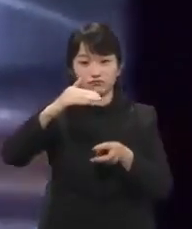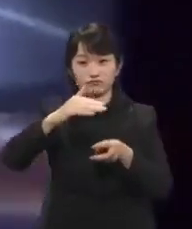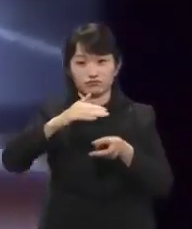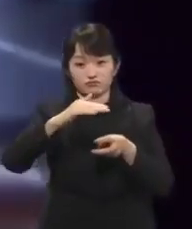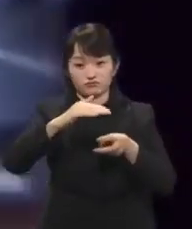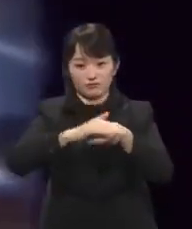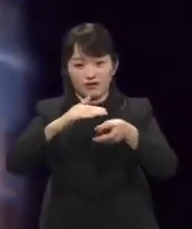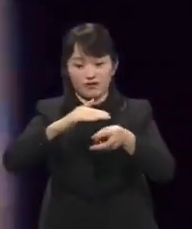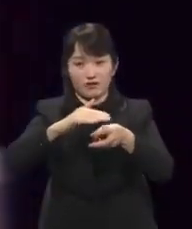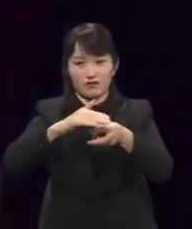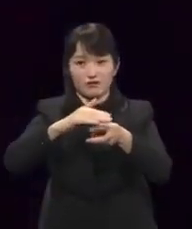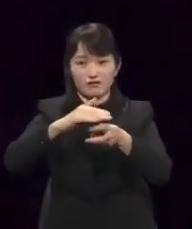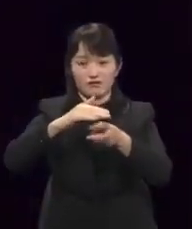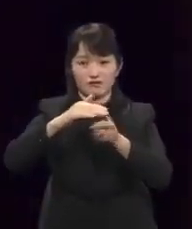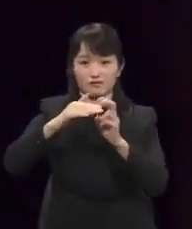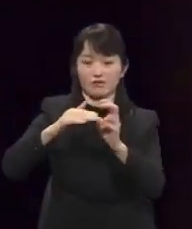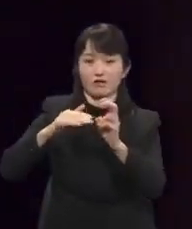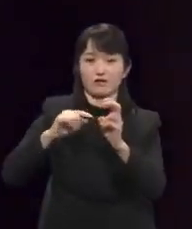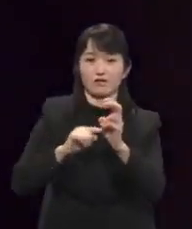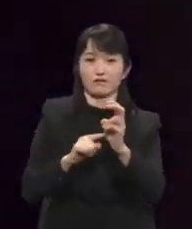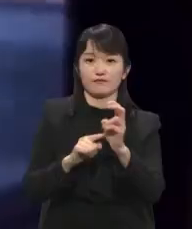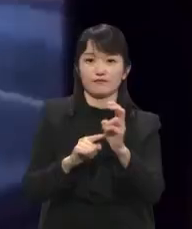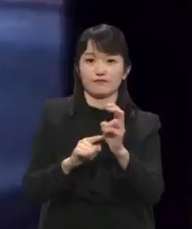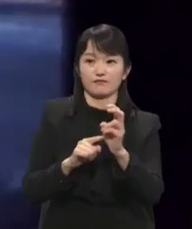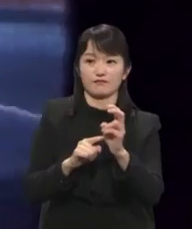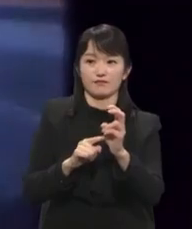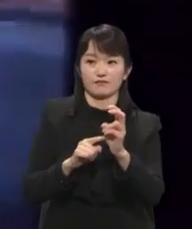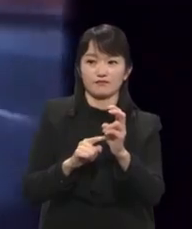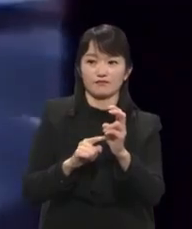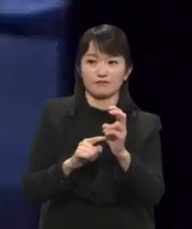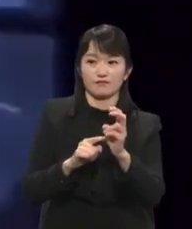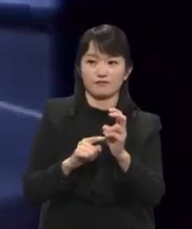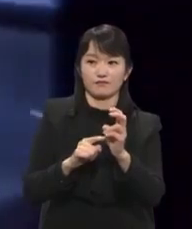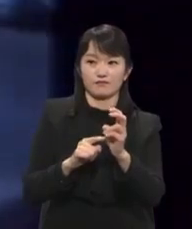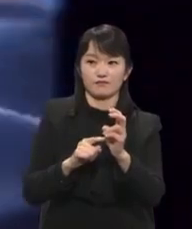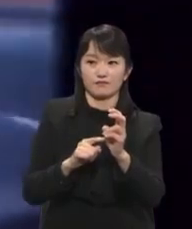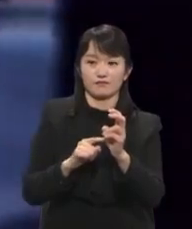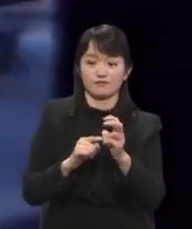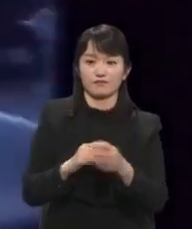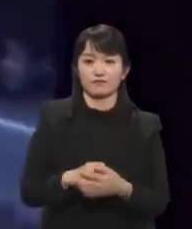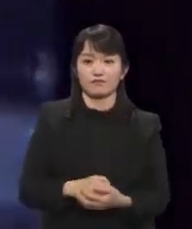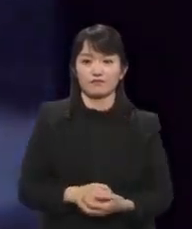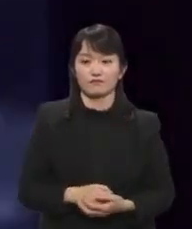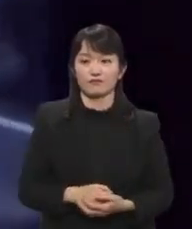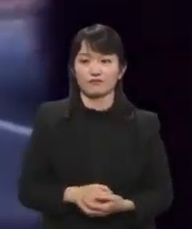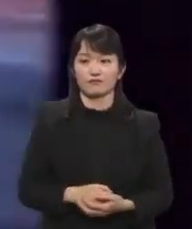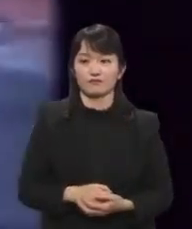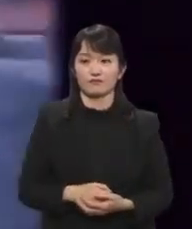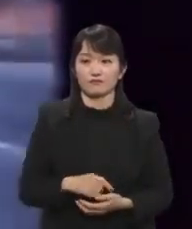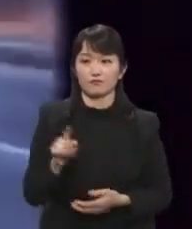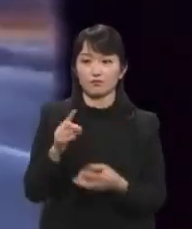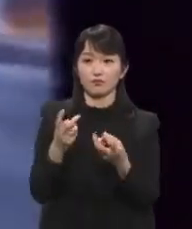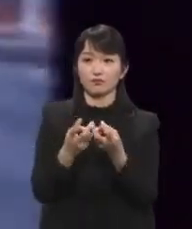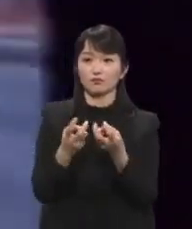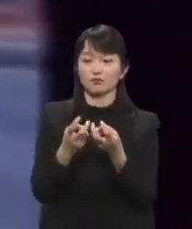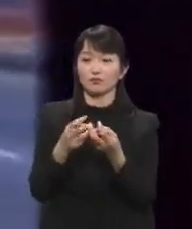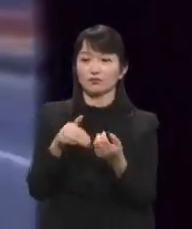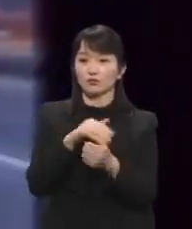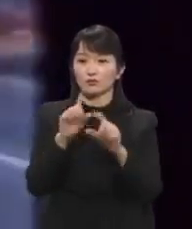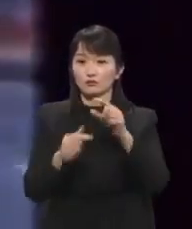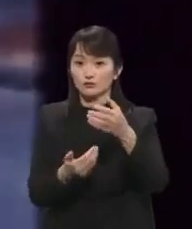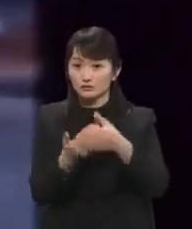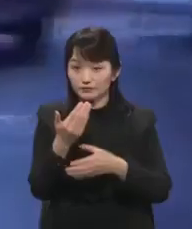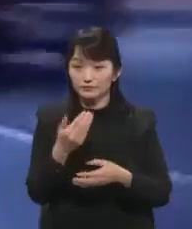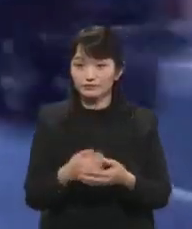멈춰서고 수직으로 서버리는 상황이 발생을 했습니다 박성배 변 선 저거 어떻게 된 상황에서 발생한